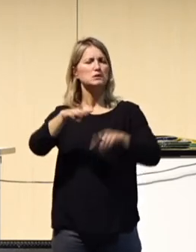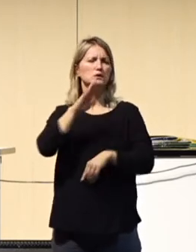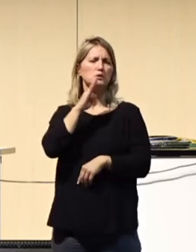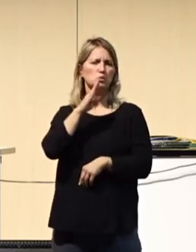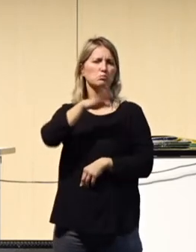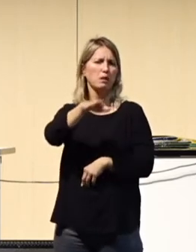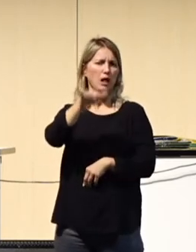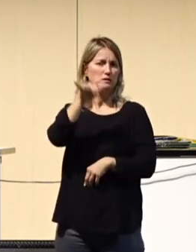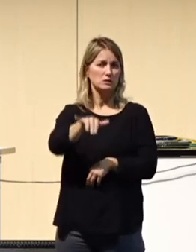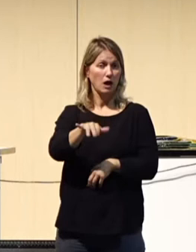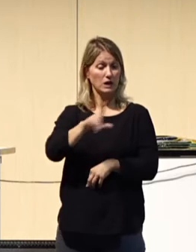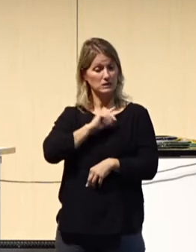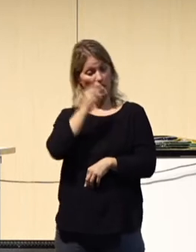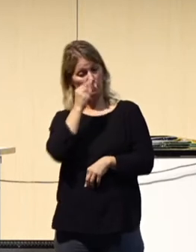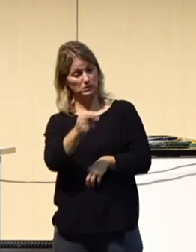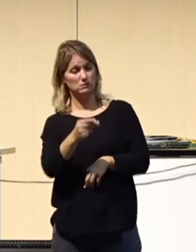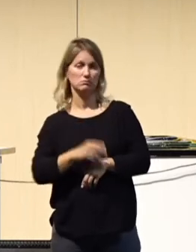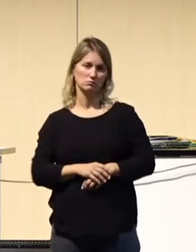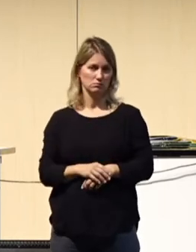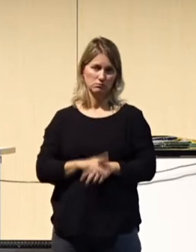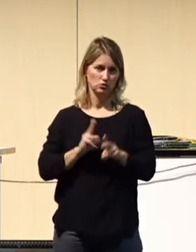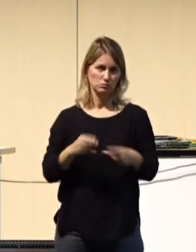wären, kann ich aus meiner Wahrnehmung nicht bestätigen.